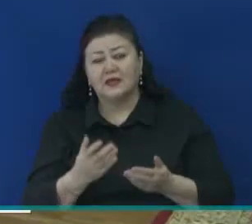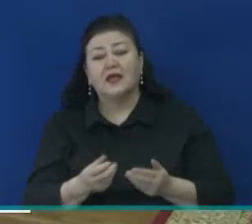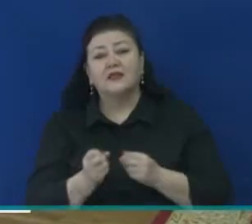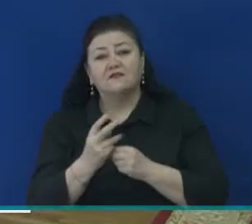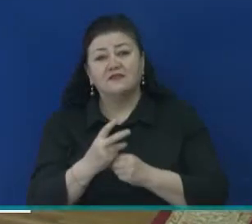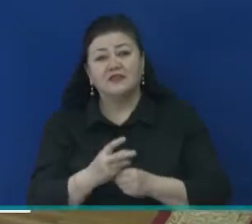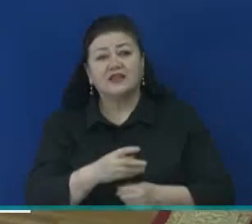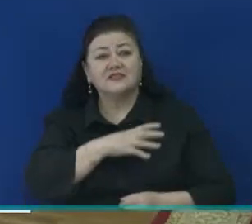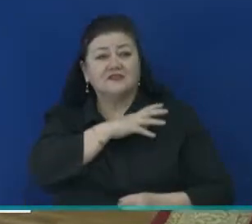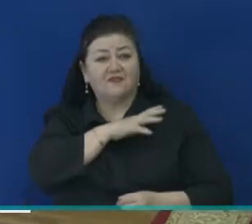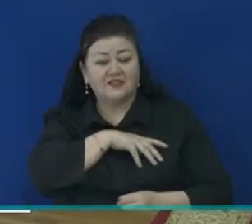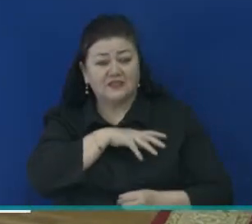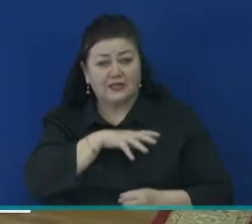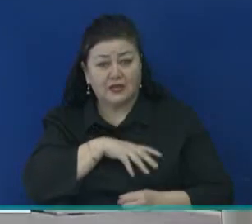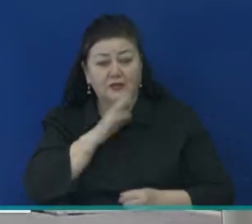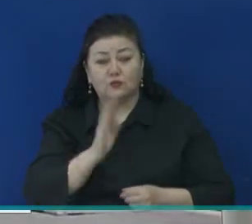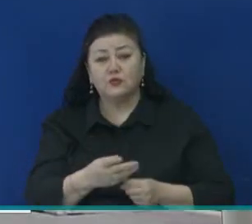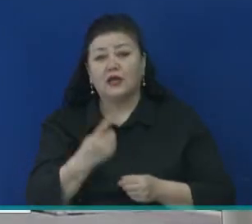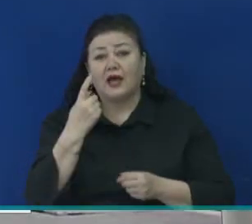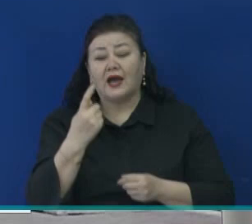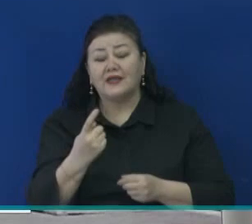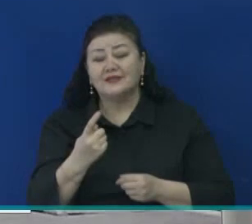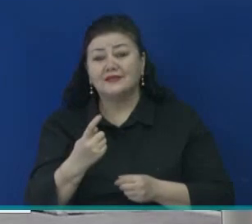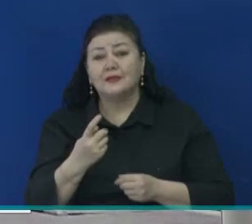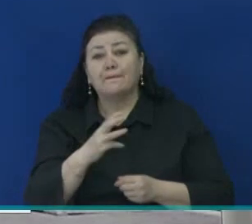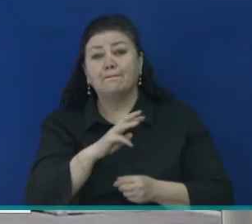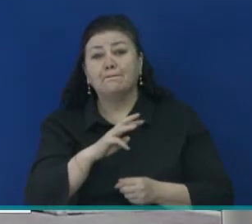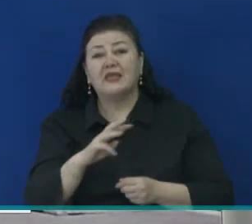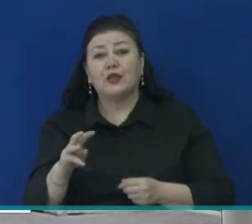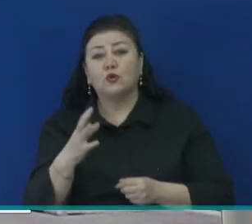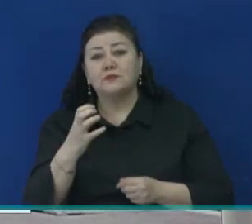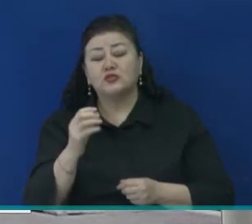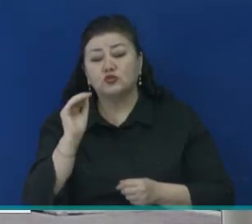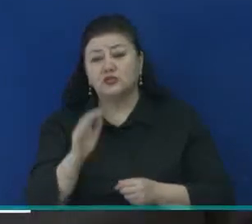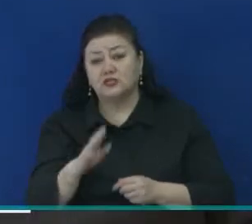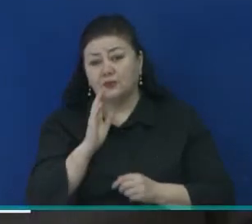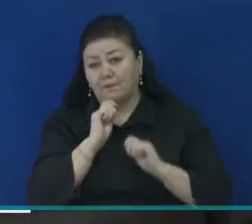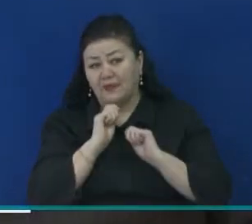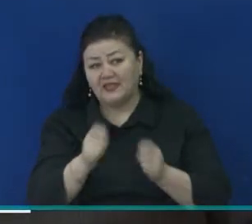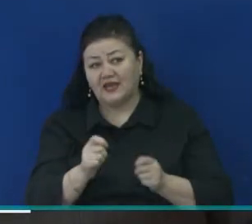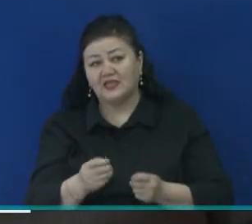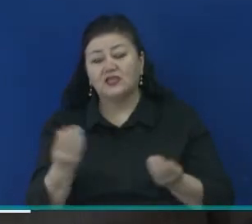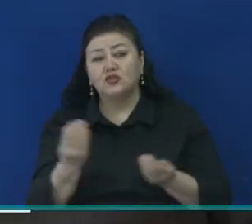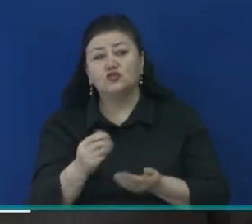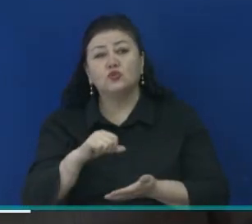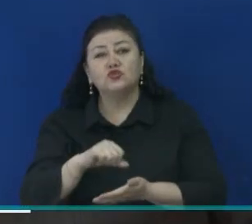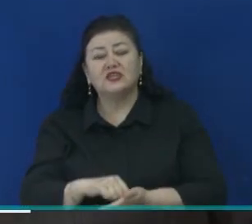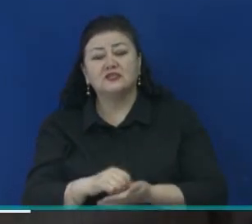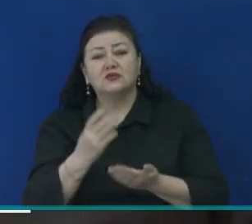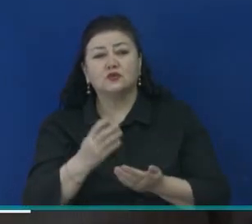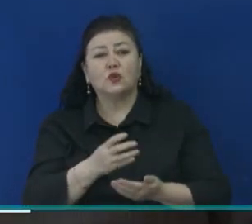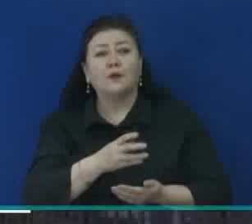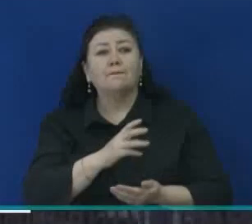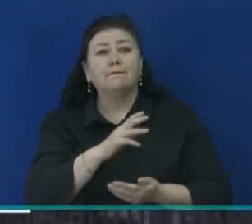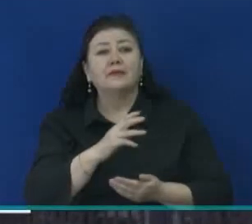12 ардагерге жеңіс күніне 1,5 миллион теңгеден төленеді. Облыста Ленинградты қоршау кезеңінде қала кәсіпорында